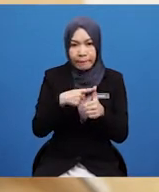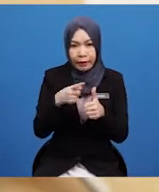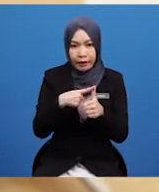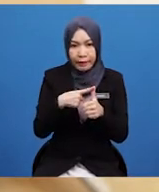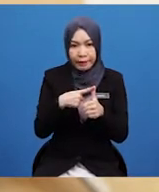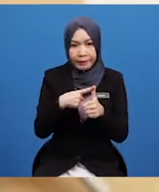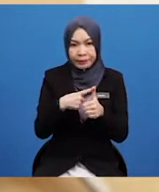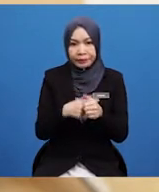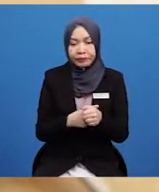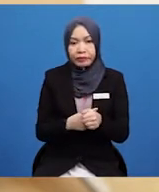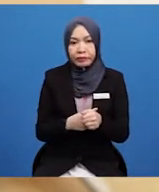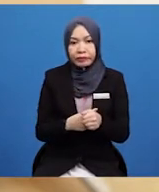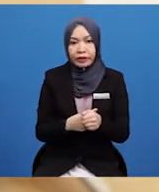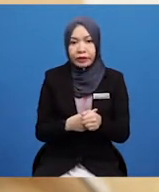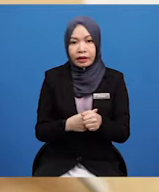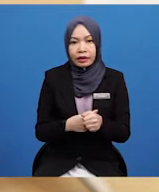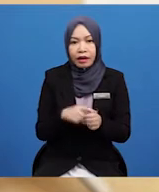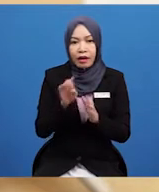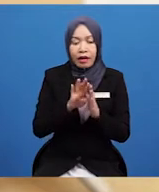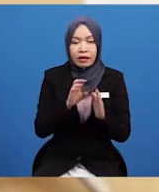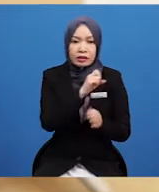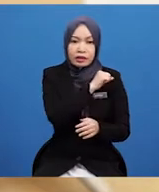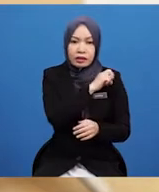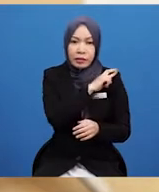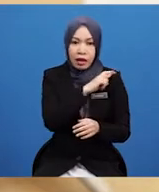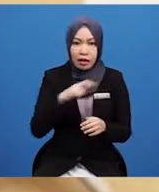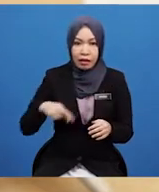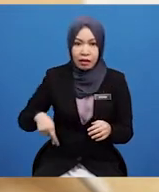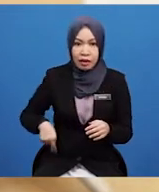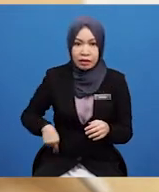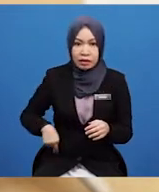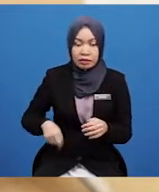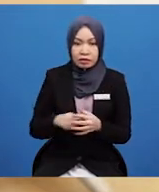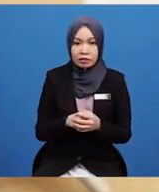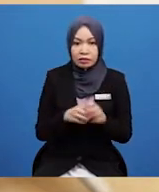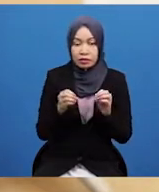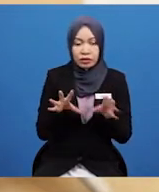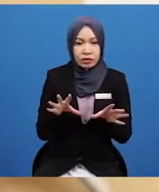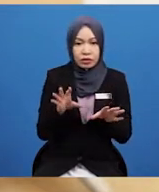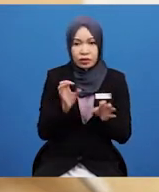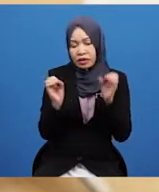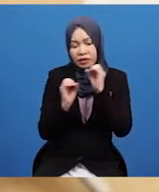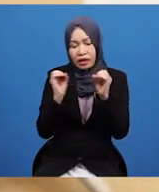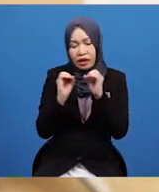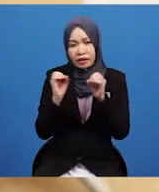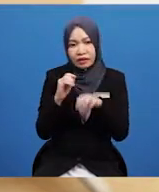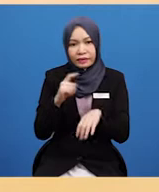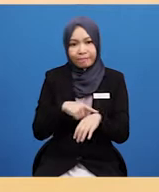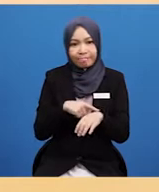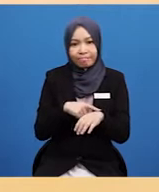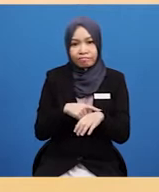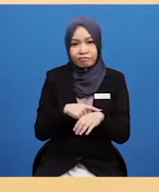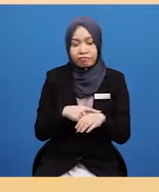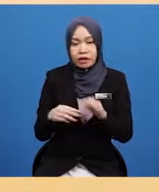sistem pemerintahan beraja telah ditumbangkan oleh rakyat di negara-negara tersebut, iaitu